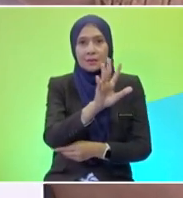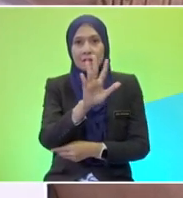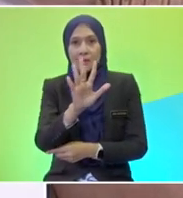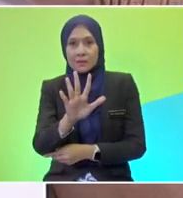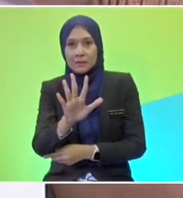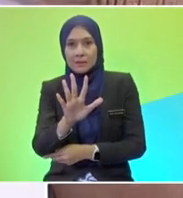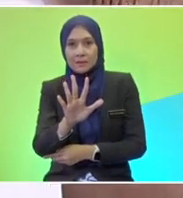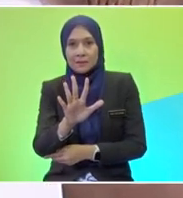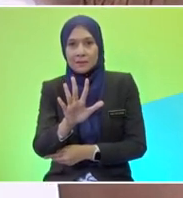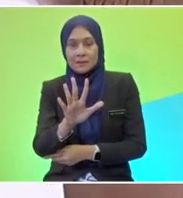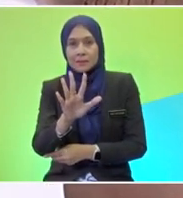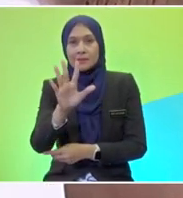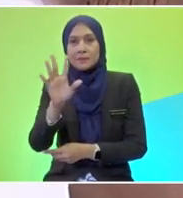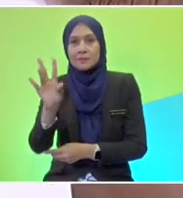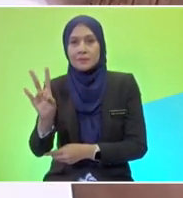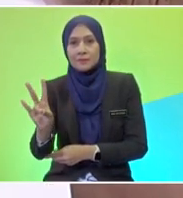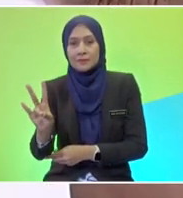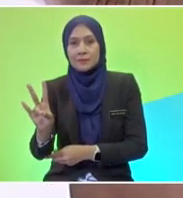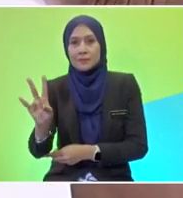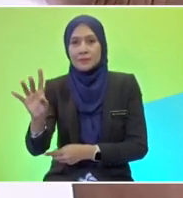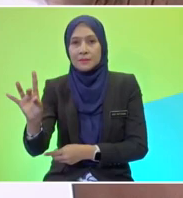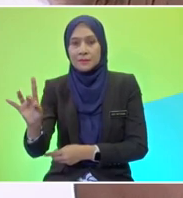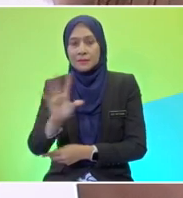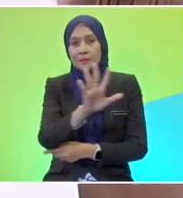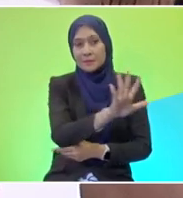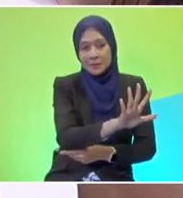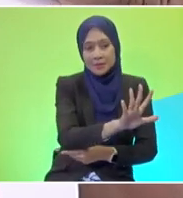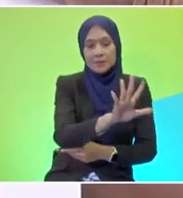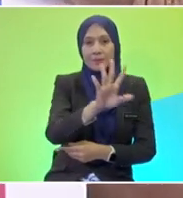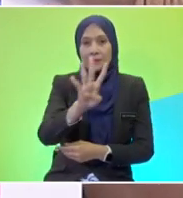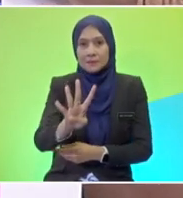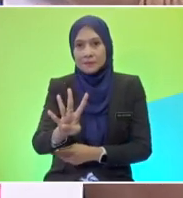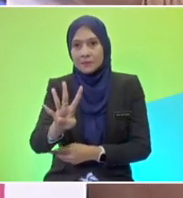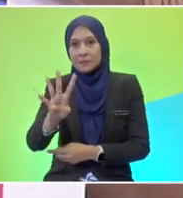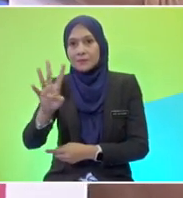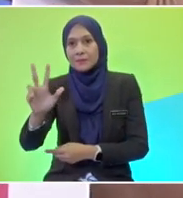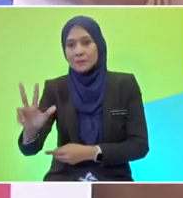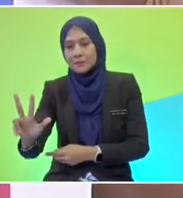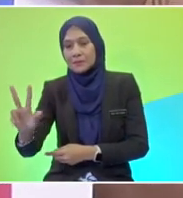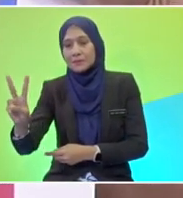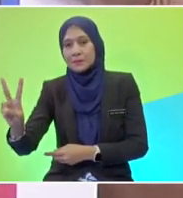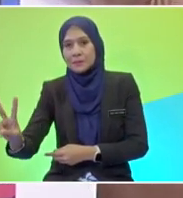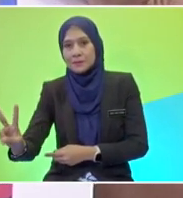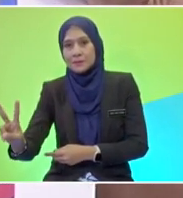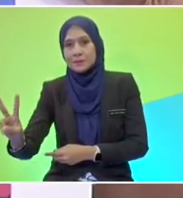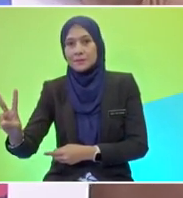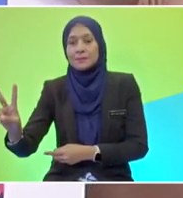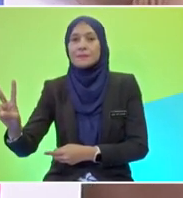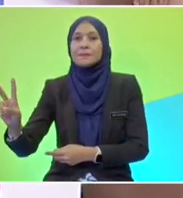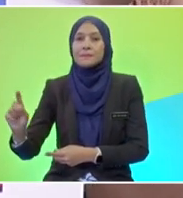1, 2, 3, 4, 5. Wah,